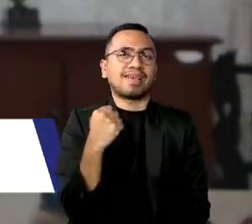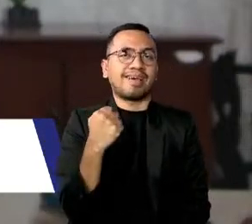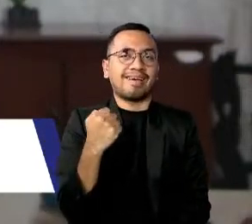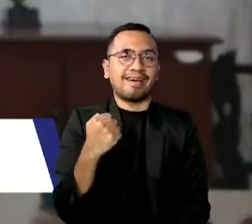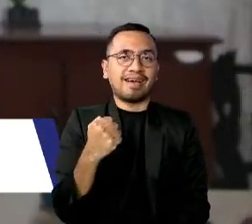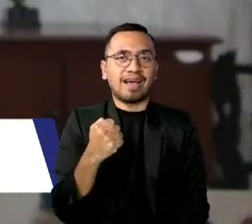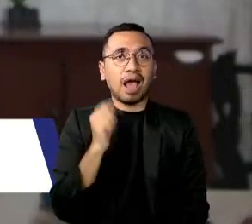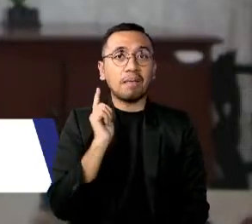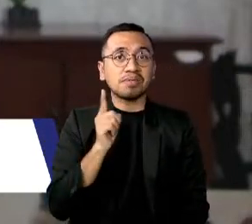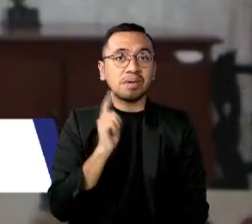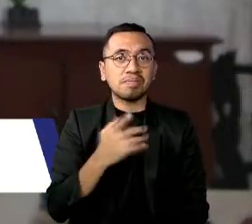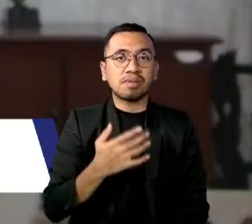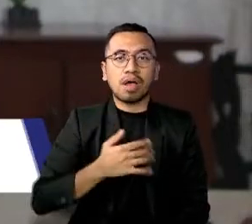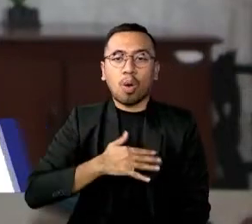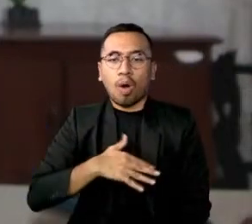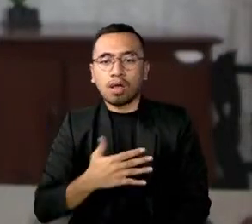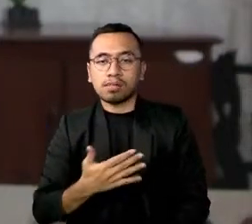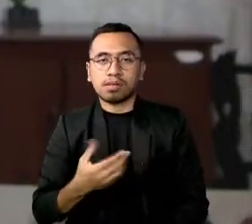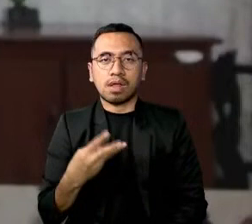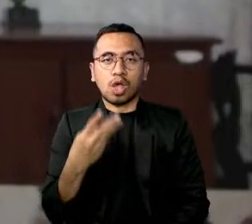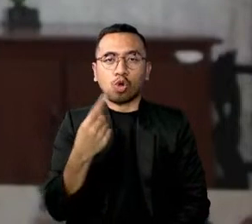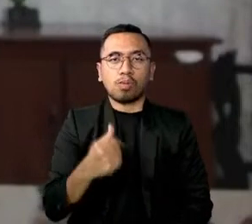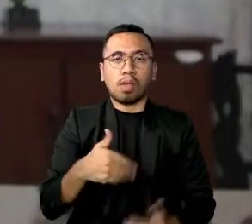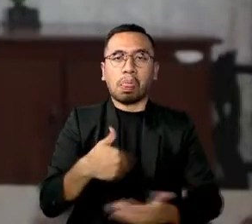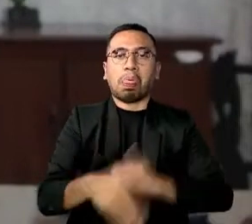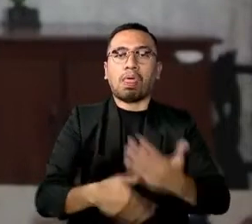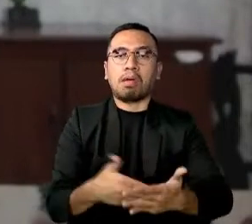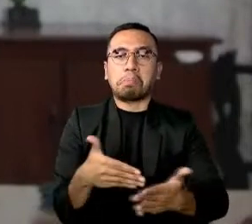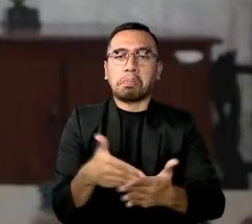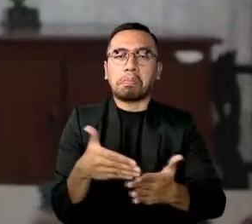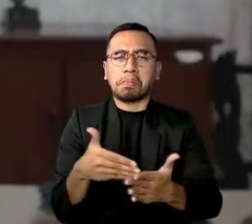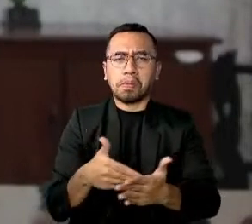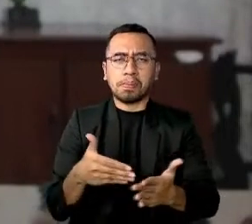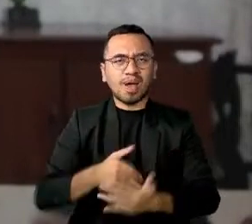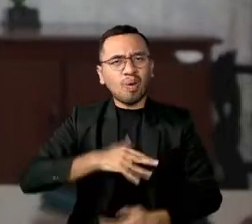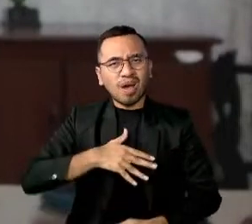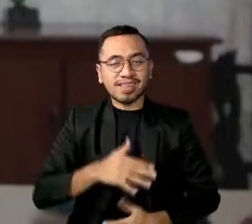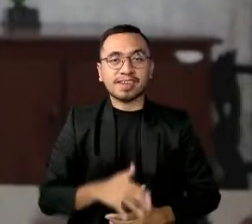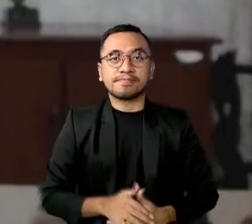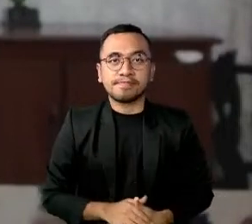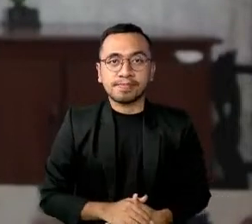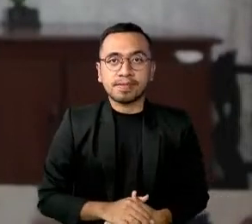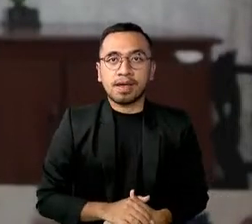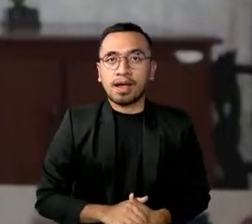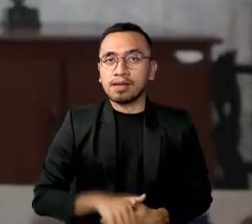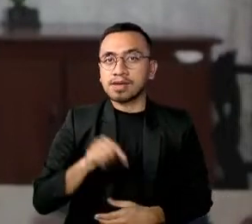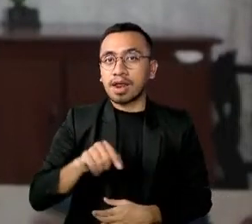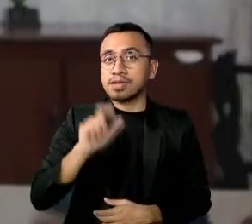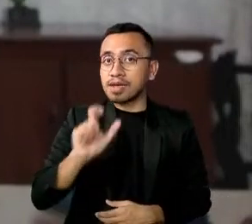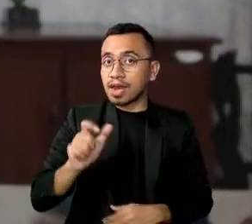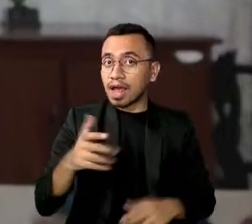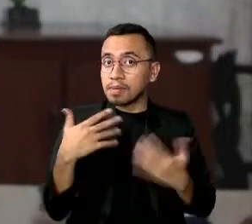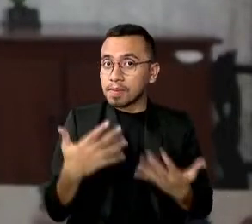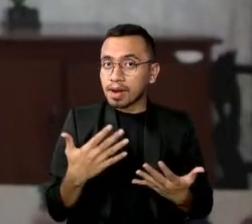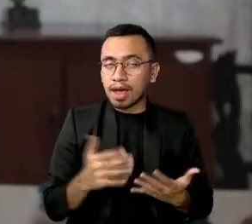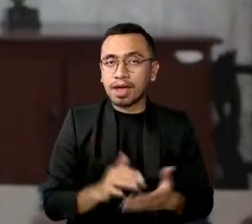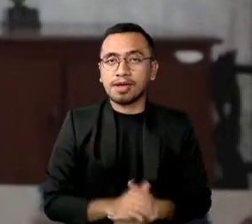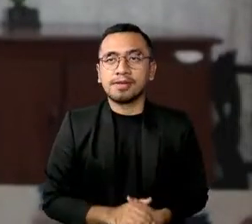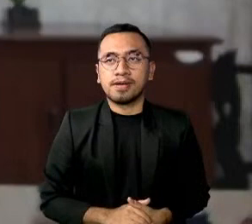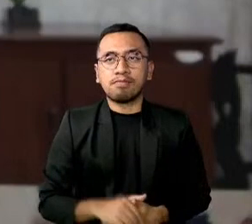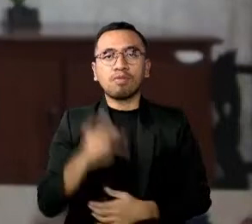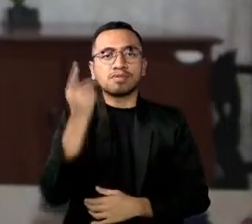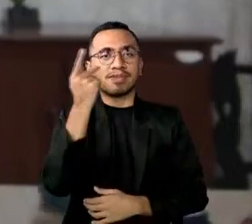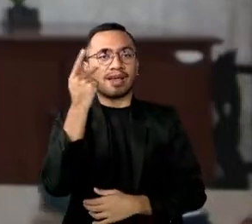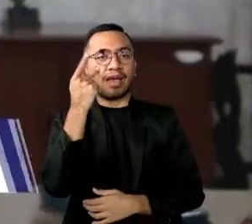karena itu pasti akan mengganggu ekonomi jadi sekarang yang kita laporkan lebih kepada pengamanan